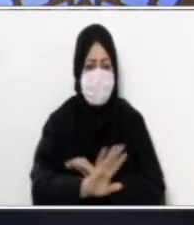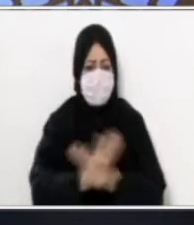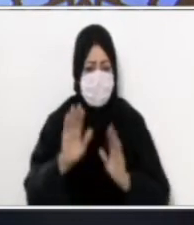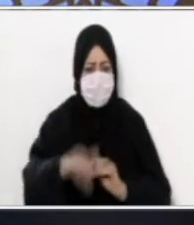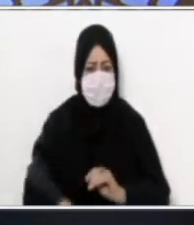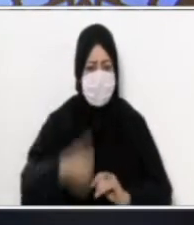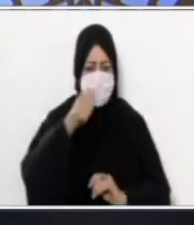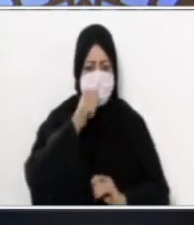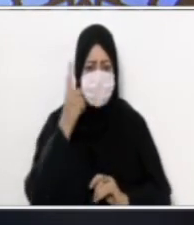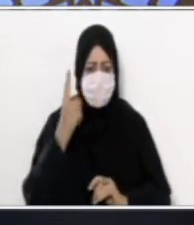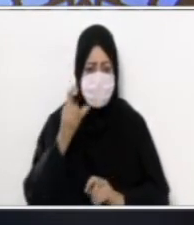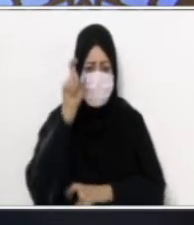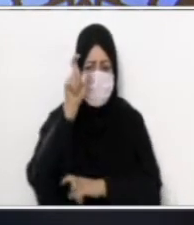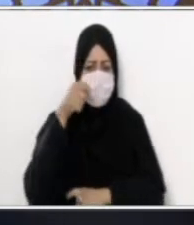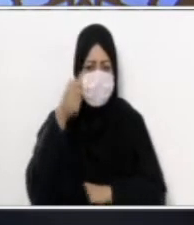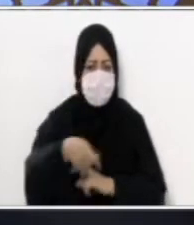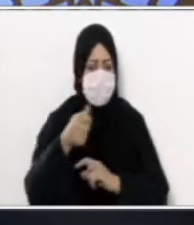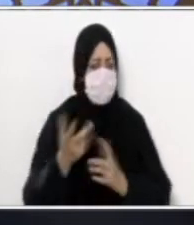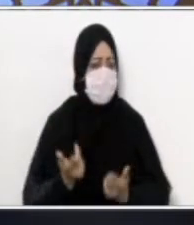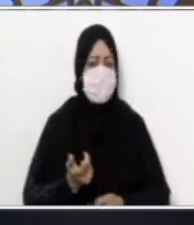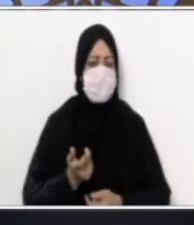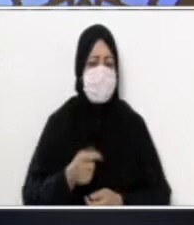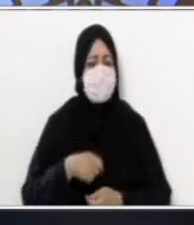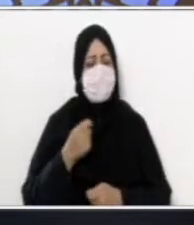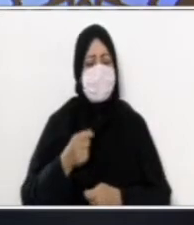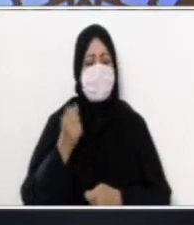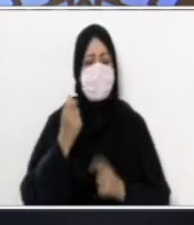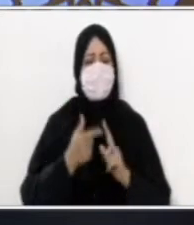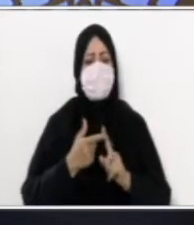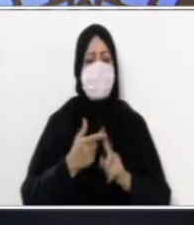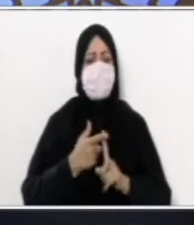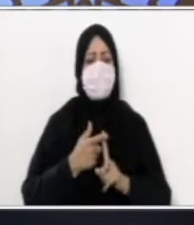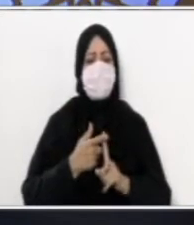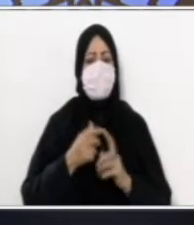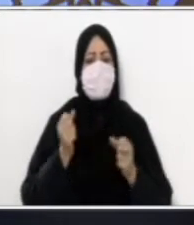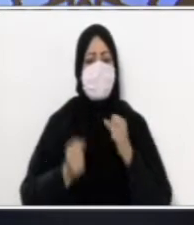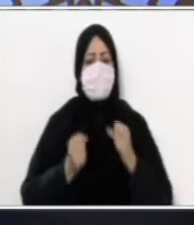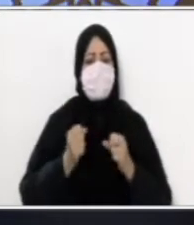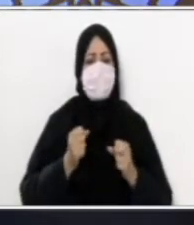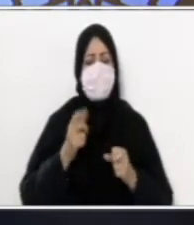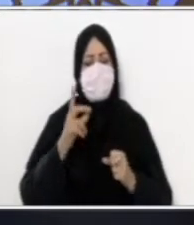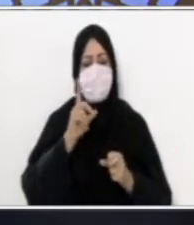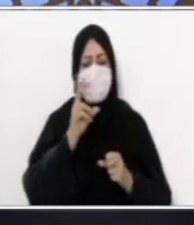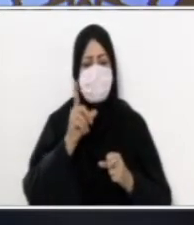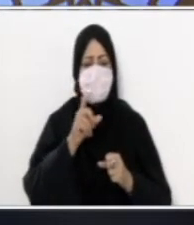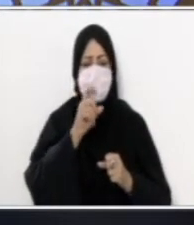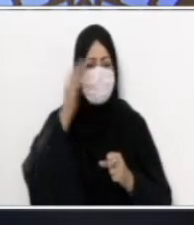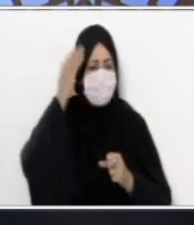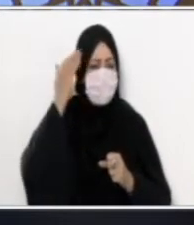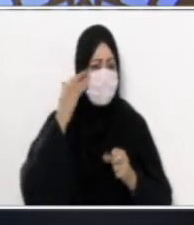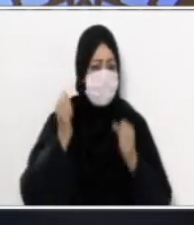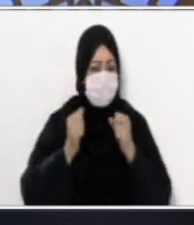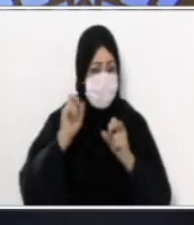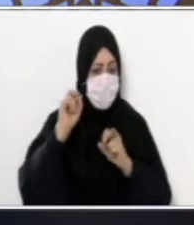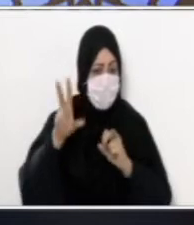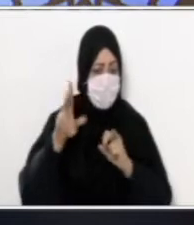السؤال الثاني نبدي قيادة السيارة المرأة لقيادة السيارة شن حكمها حرام والله حرام. والسؤال الثالث الخدمة في المصرف في اللي يقولك لا حرام ريبة